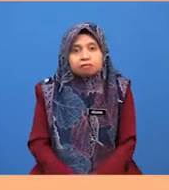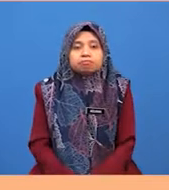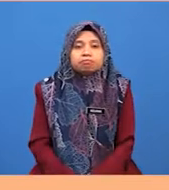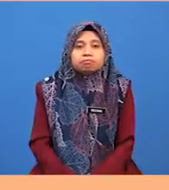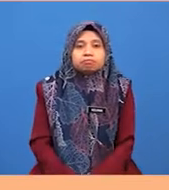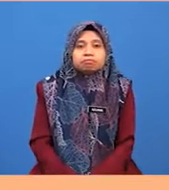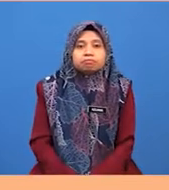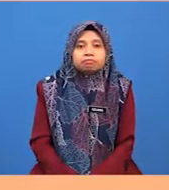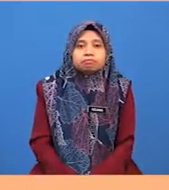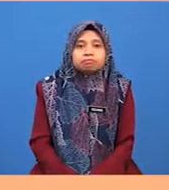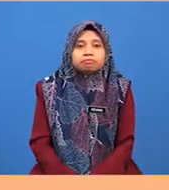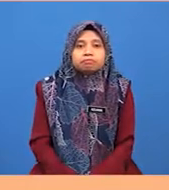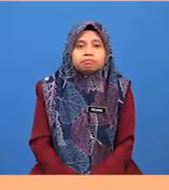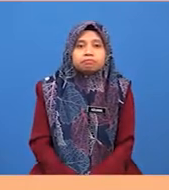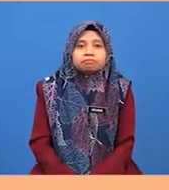perluasan subjek.